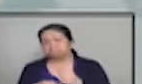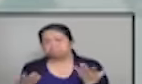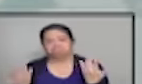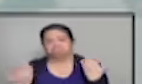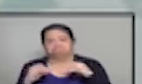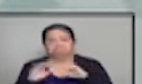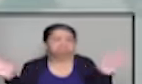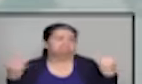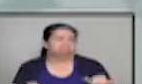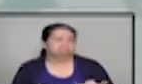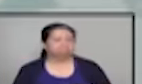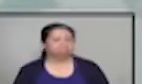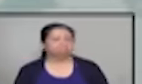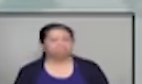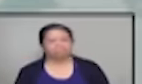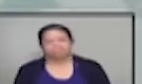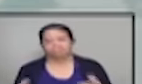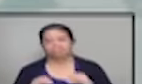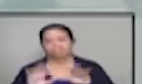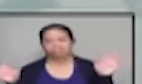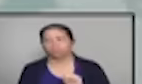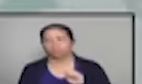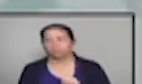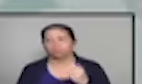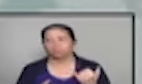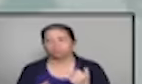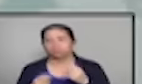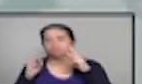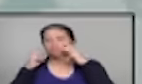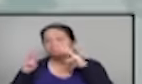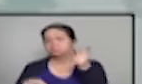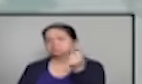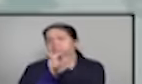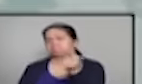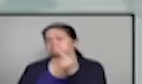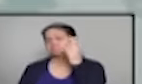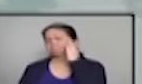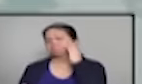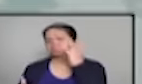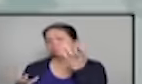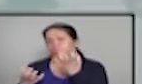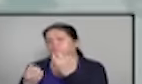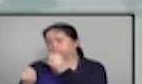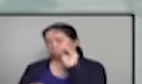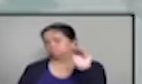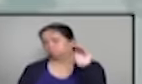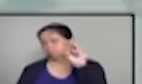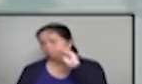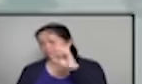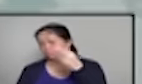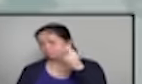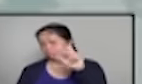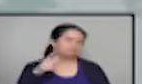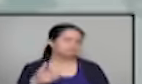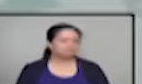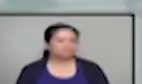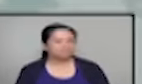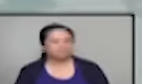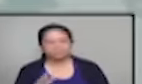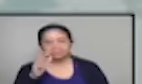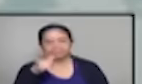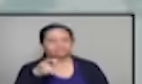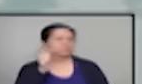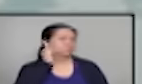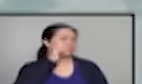ngayon, alam na po. Okay. Baka ngayon, nalalaman na. Nanunod po sila, siguro silang dalawa ngayon. Gusto magpanawagan kay Mike, naka-basketball mo? Ito sir,